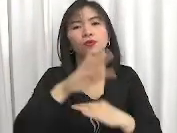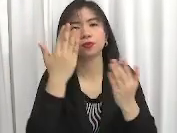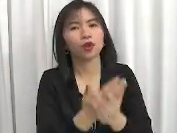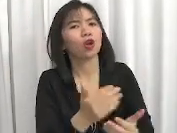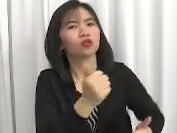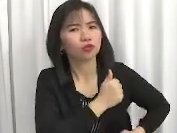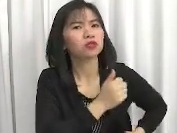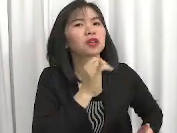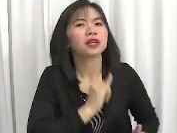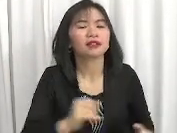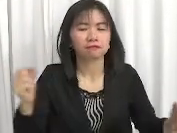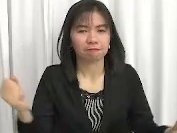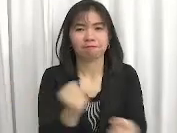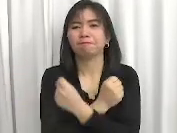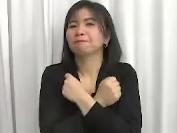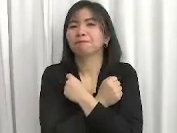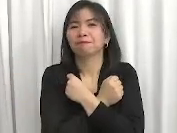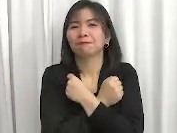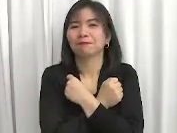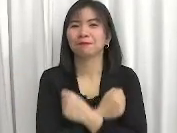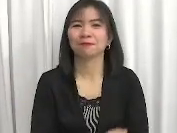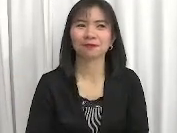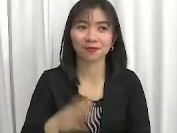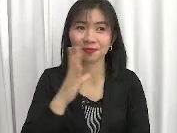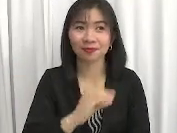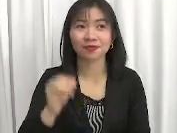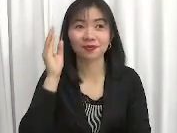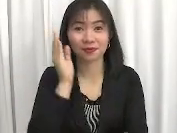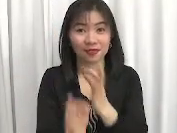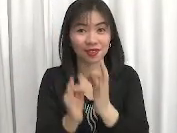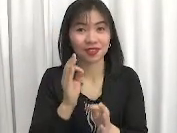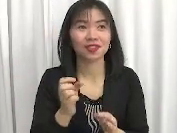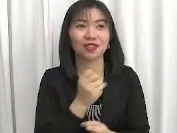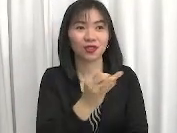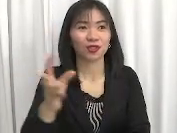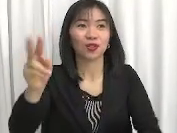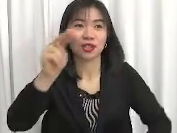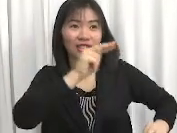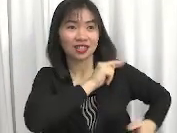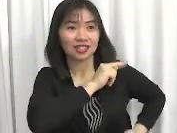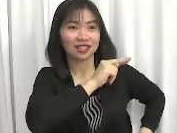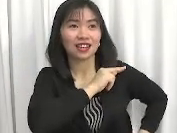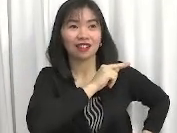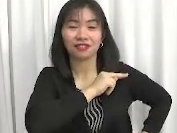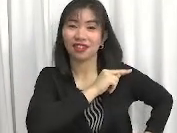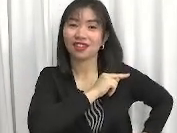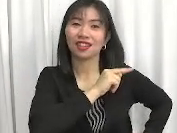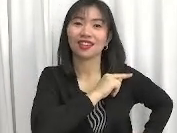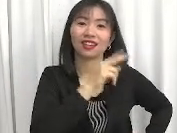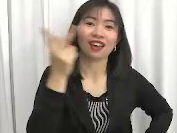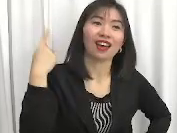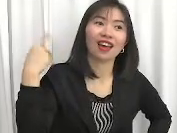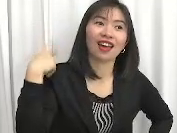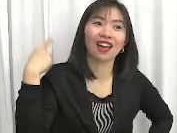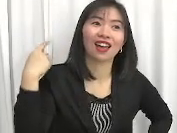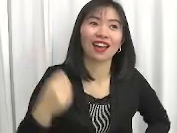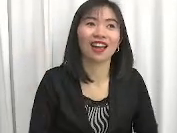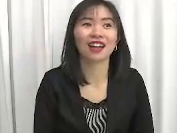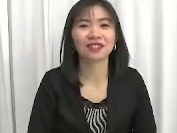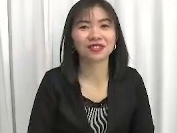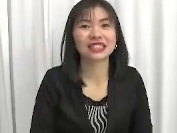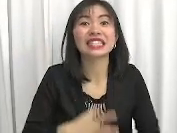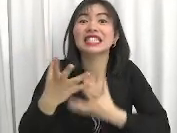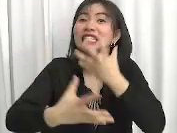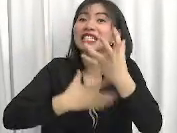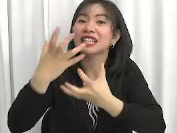Siyempre, sabi ni Ma'am Tina, lalo na raw kapag nabsog. Di ba? May sigaw na, may sign language